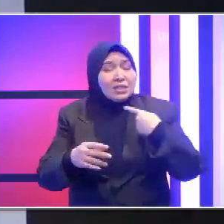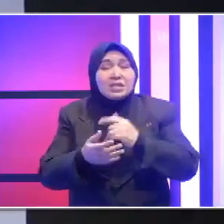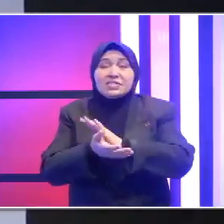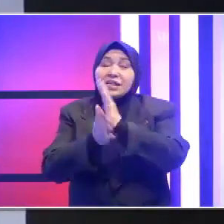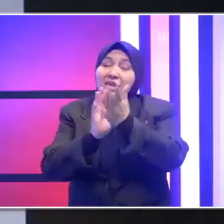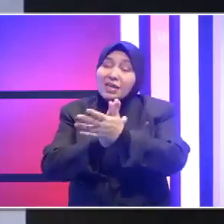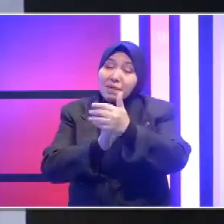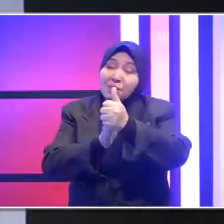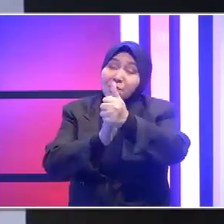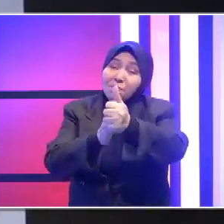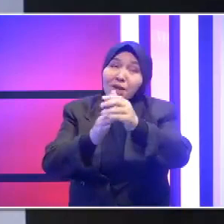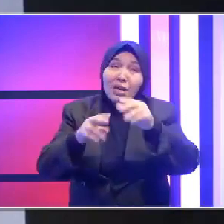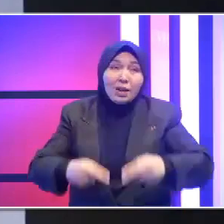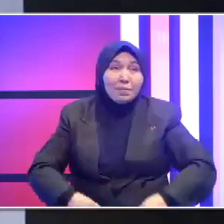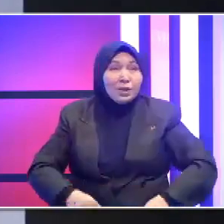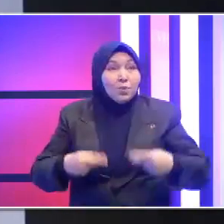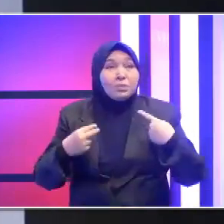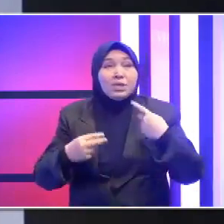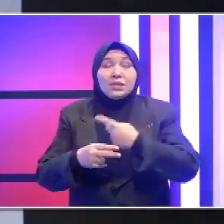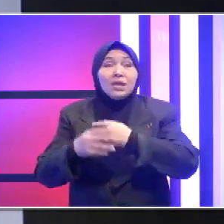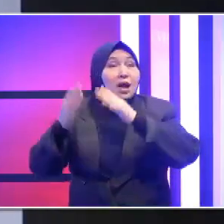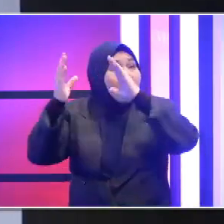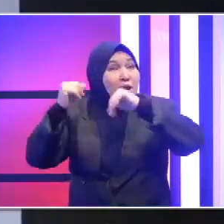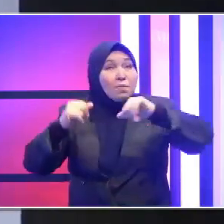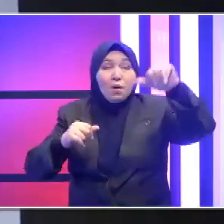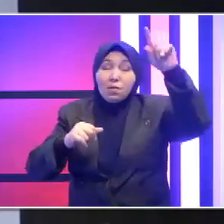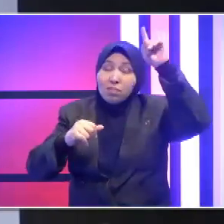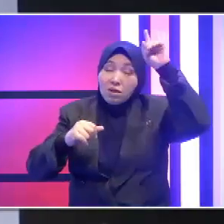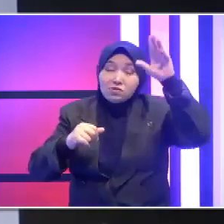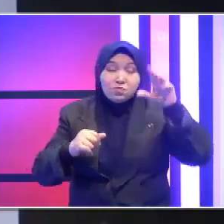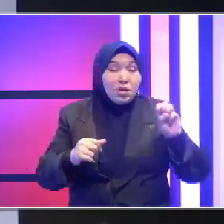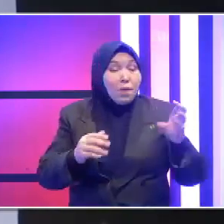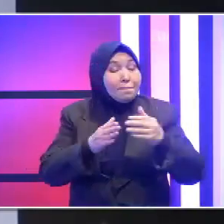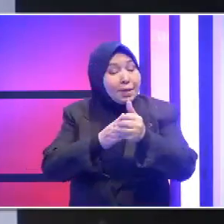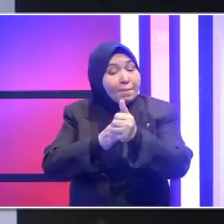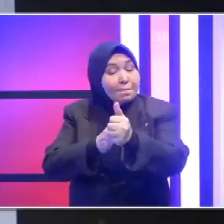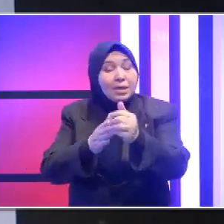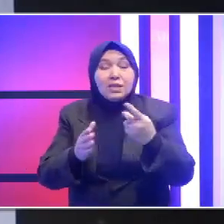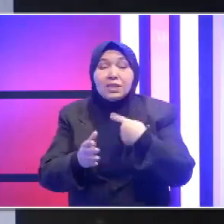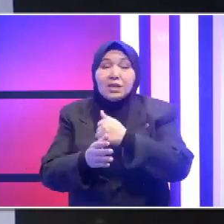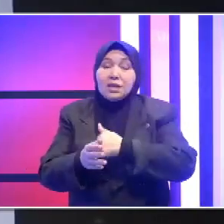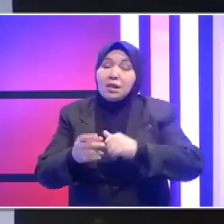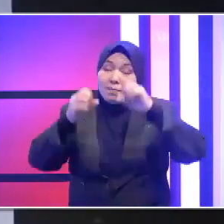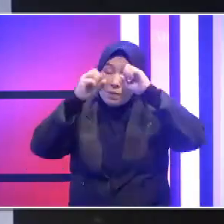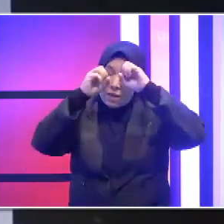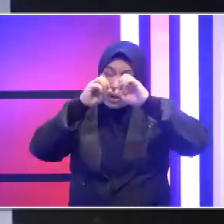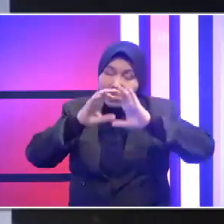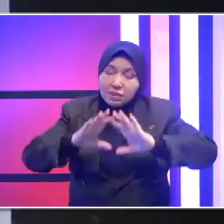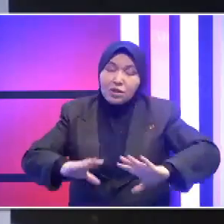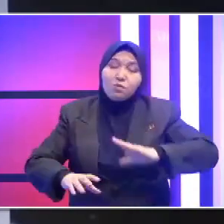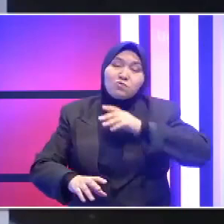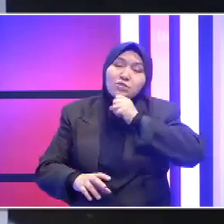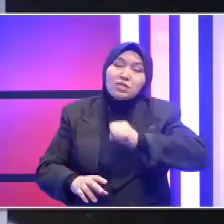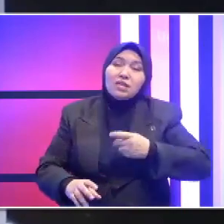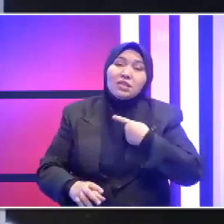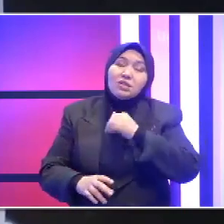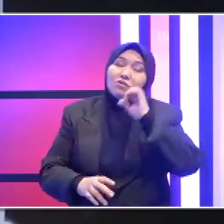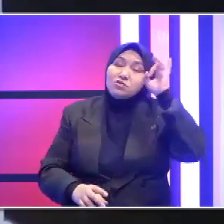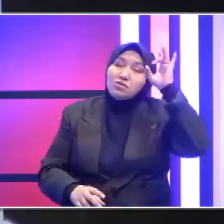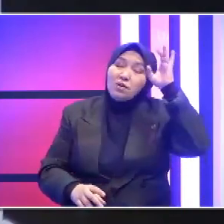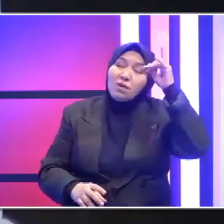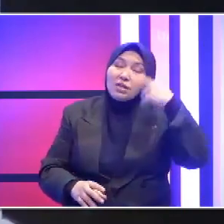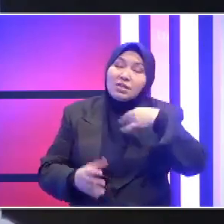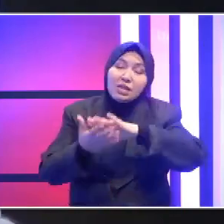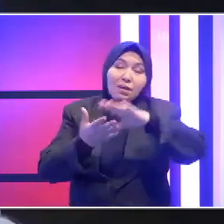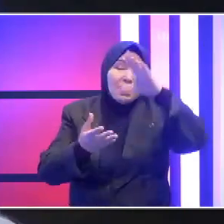jadikan pedoman dalam kehidupan kita membawa Allah subhanahuwata'ala bimbing kita dan berkati usia kita Insyaallah baik kita